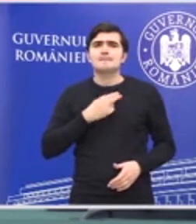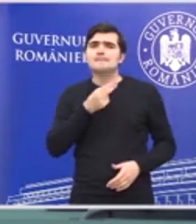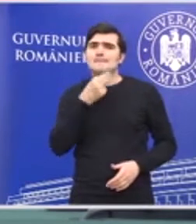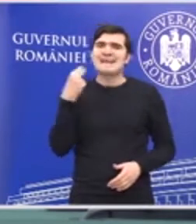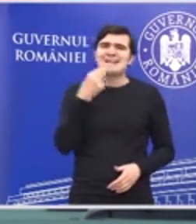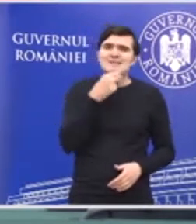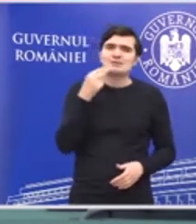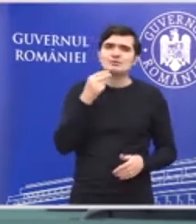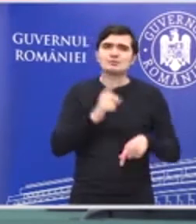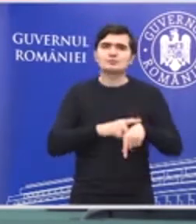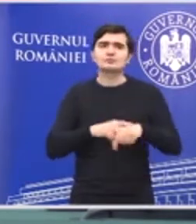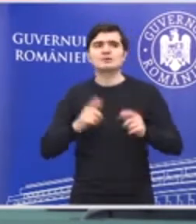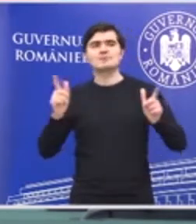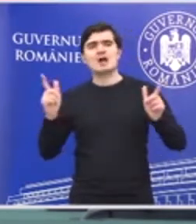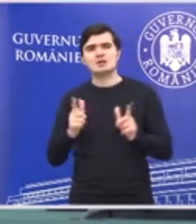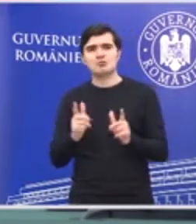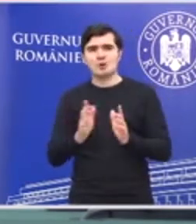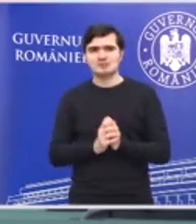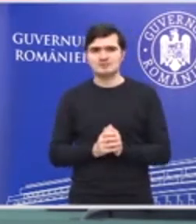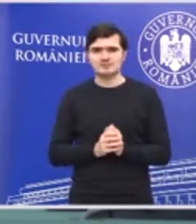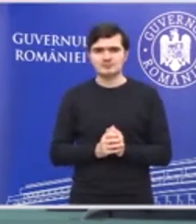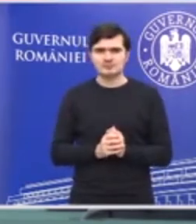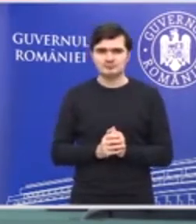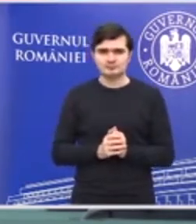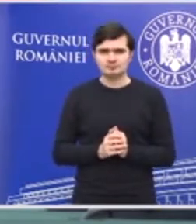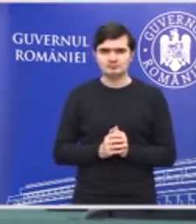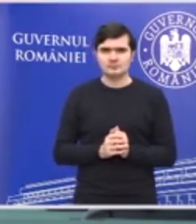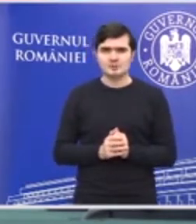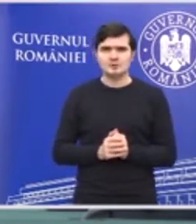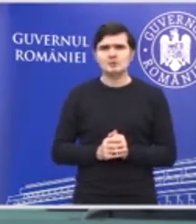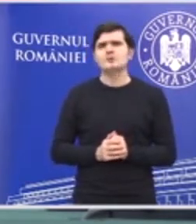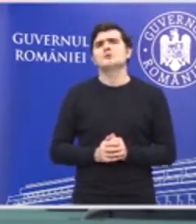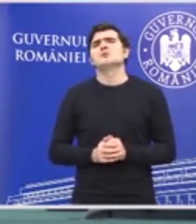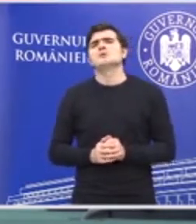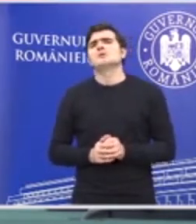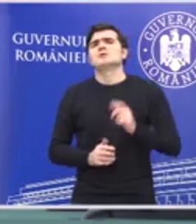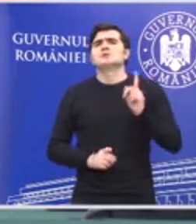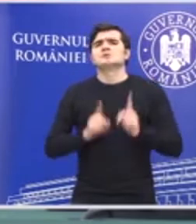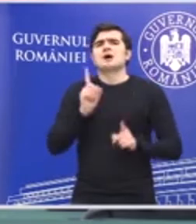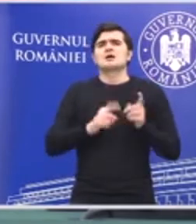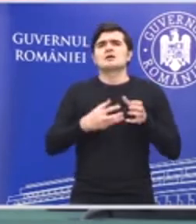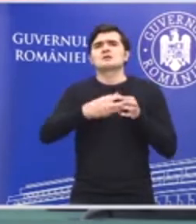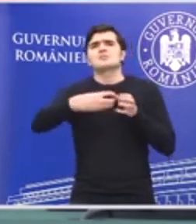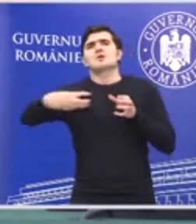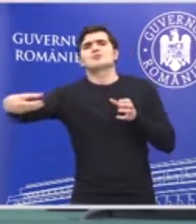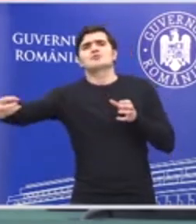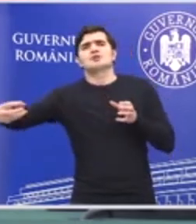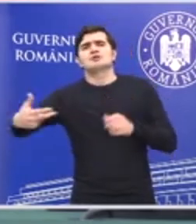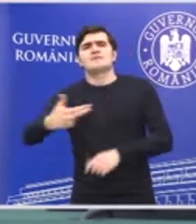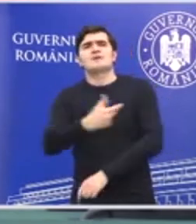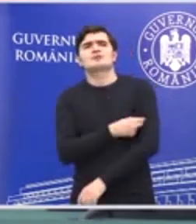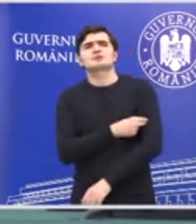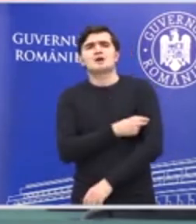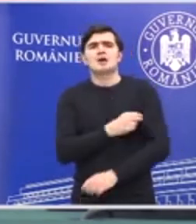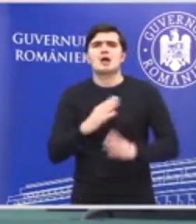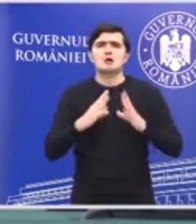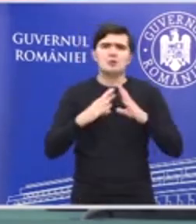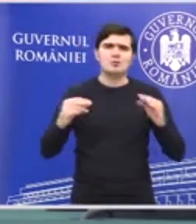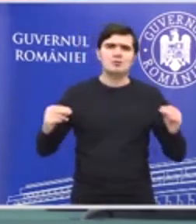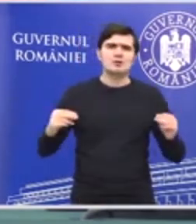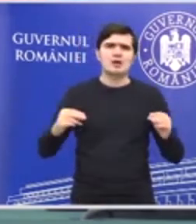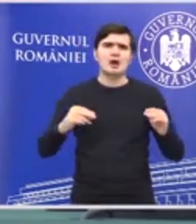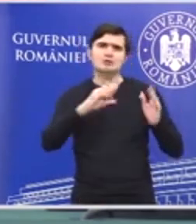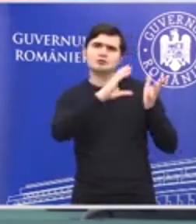timp scurt. Altfel, într-o prelungire a campaniei de vaccinare, nu doar în România, vorbind de abordarea